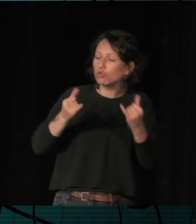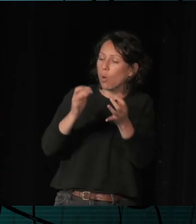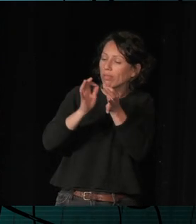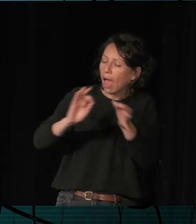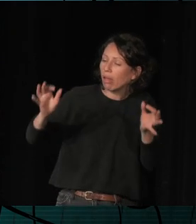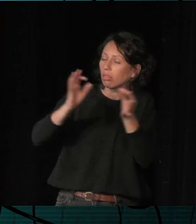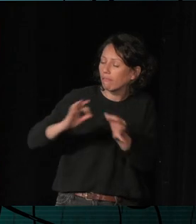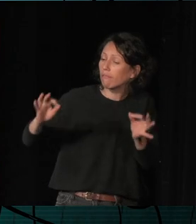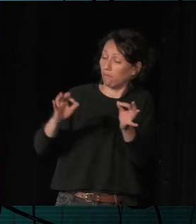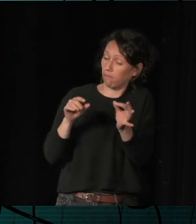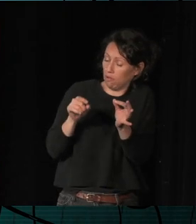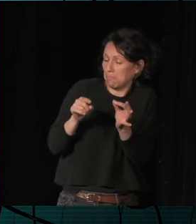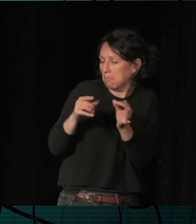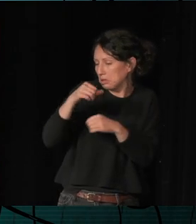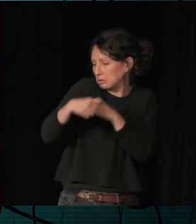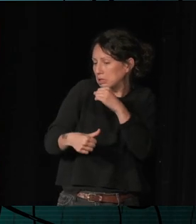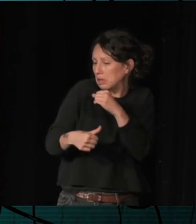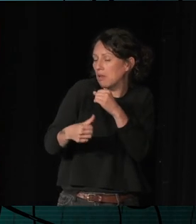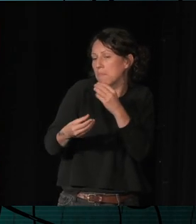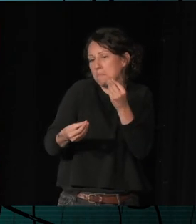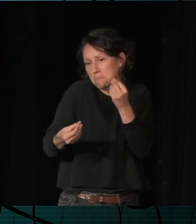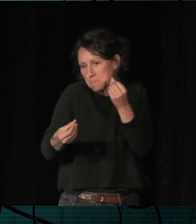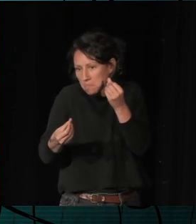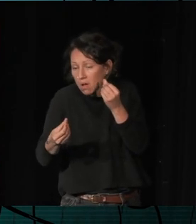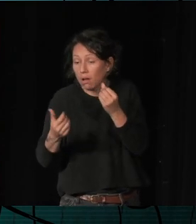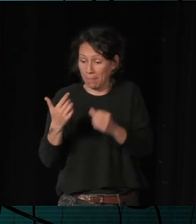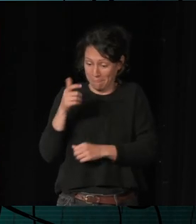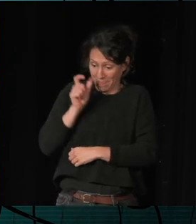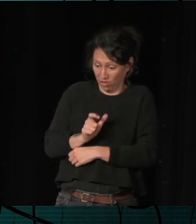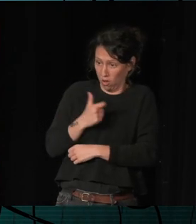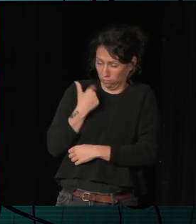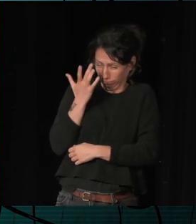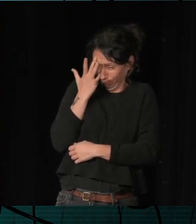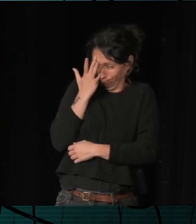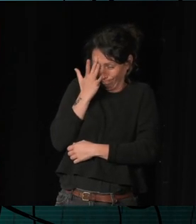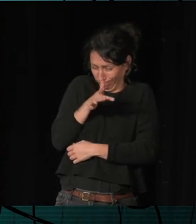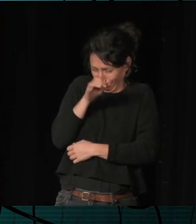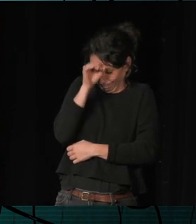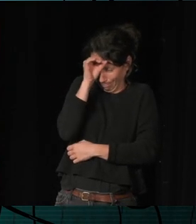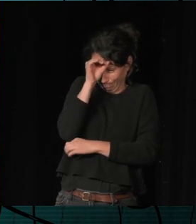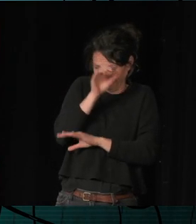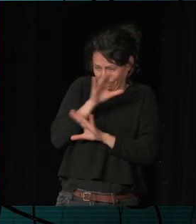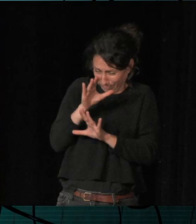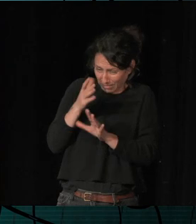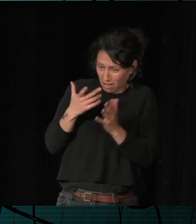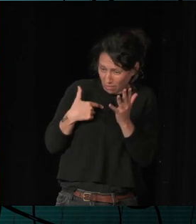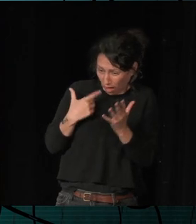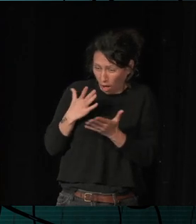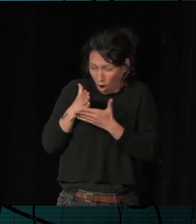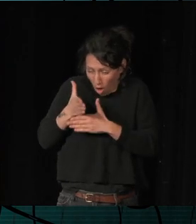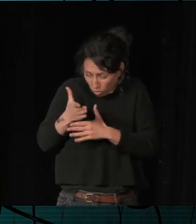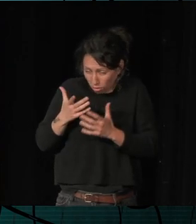peu un genre qui, pas insurmontable, mais c'est quand même, pour quelqu'un qui ne s'y connaît pas, qui a peur de rentrer